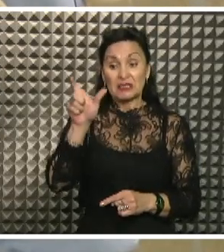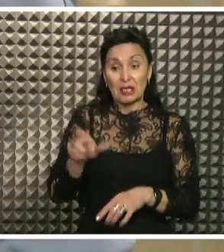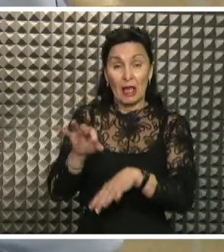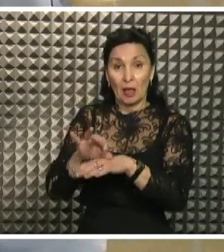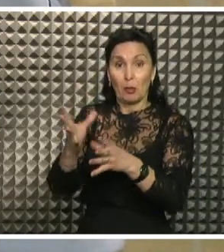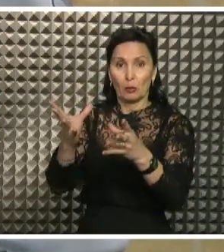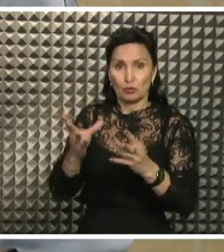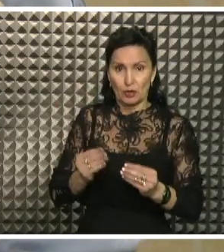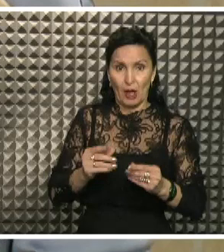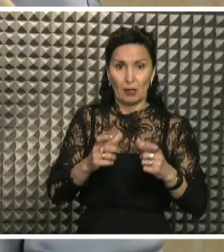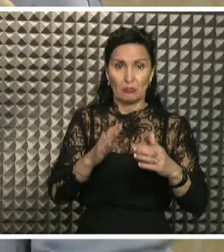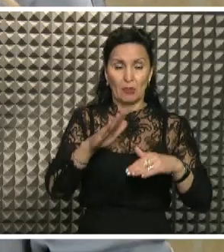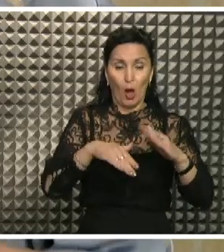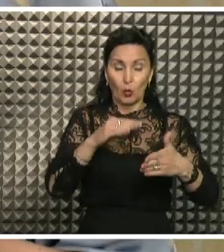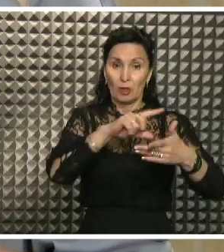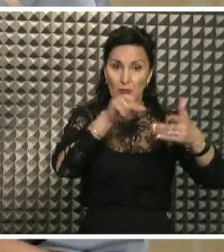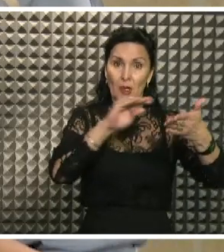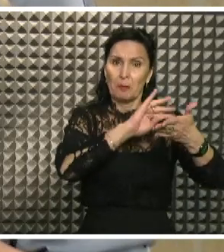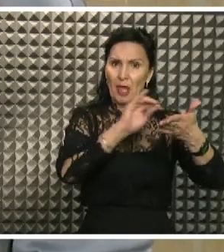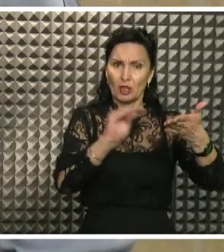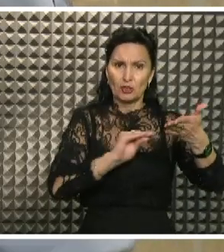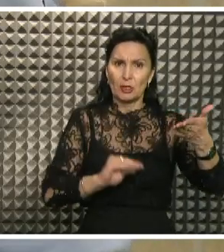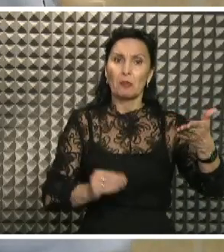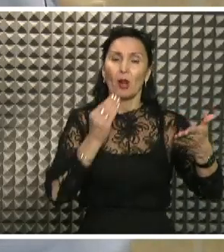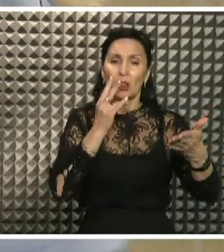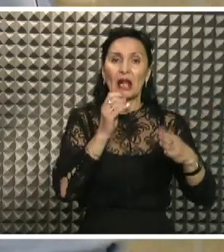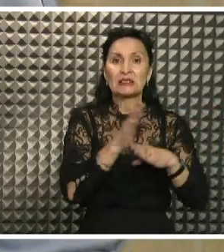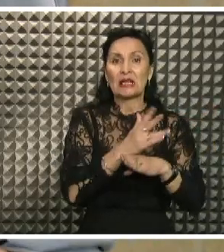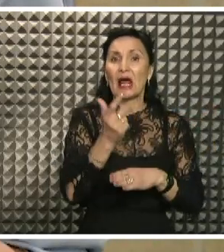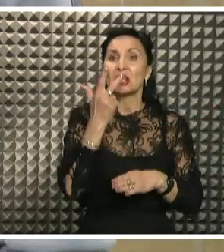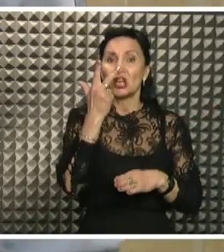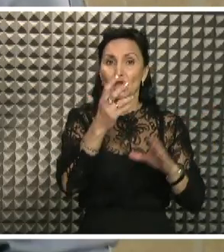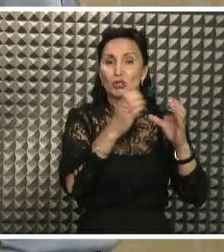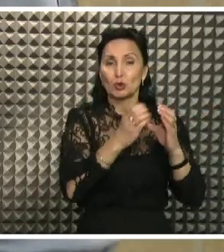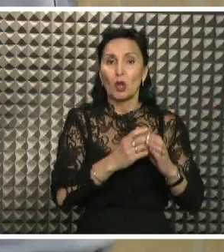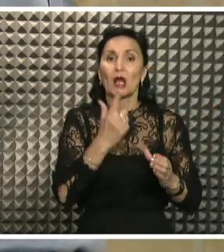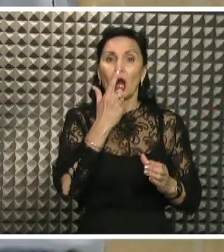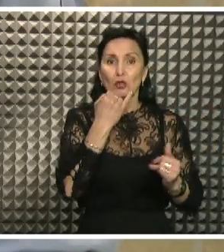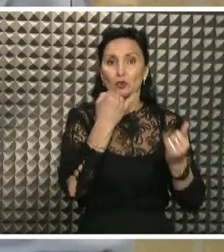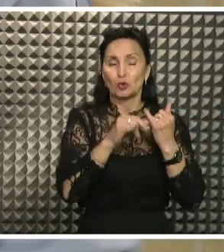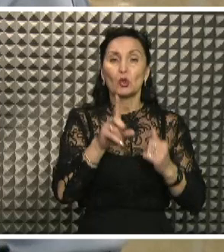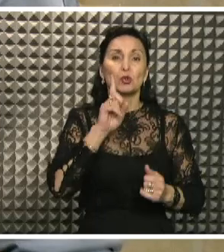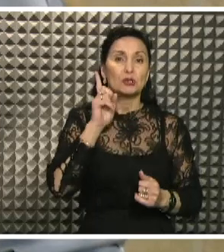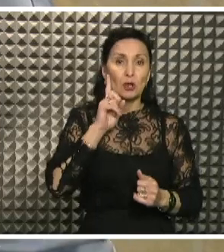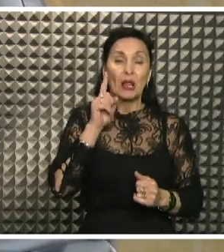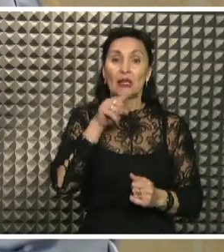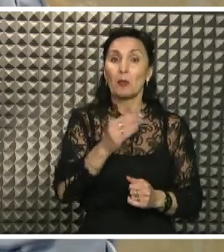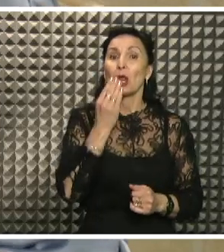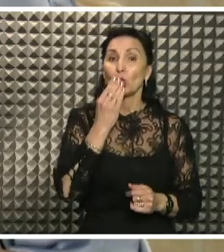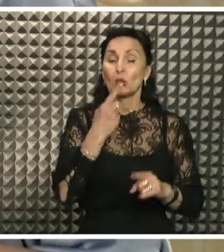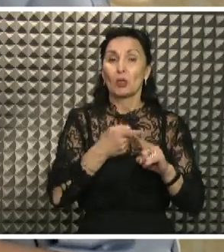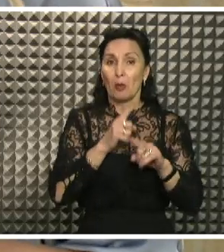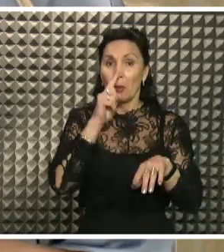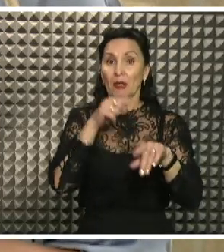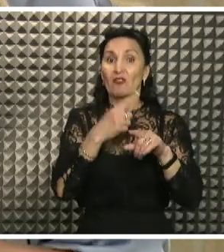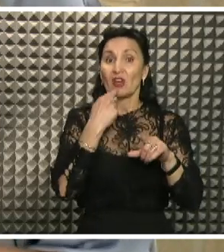получает четкий перечень продуктов. Они разделены на 3 зоны, на красную, желтую и зеленую. Те продукты, которые у нас